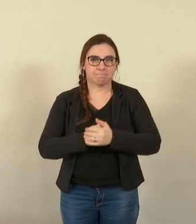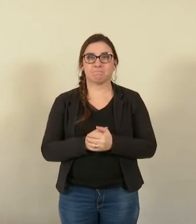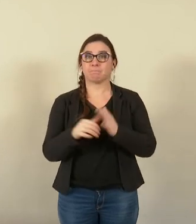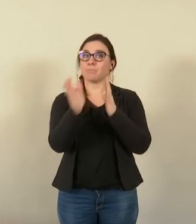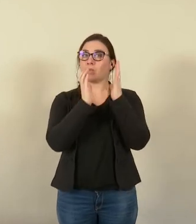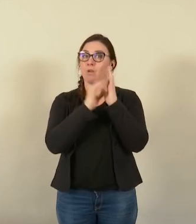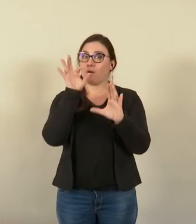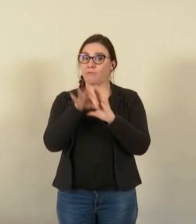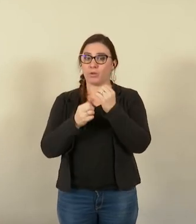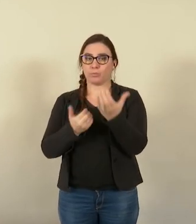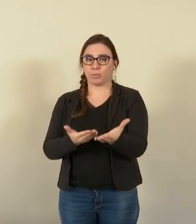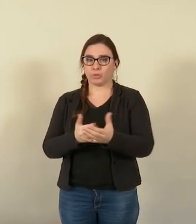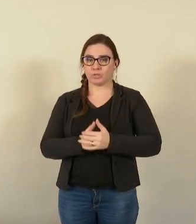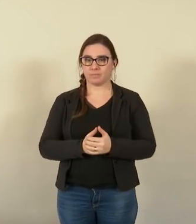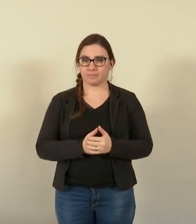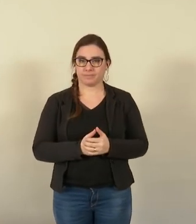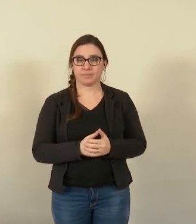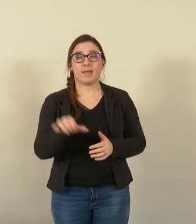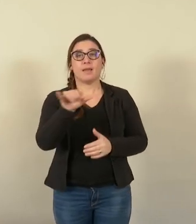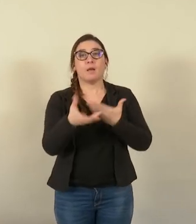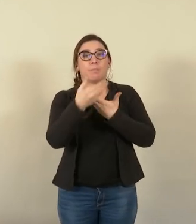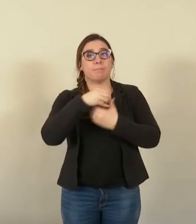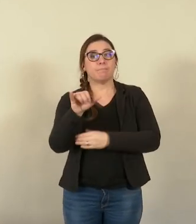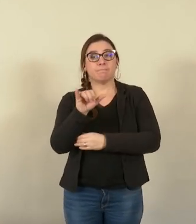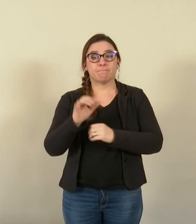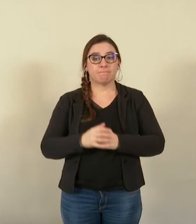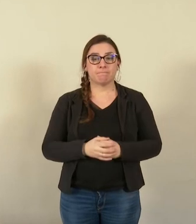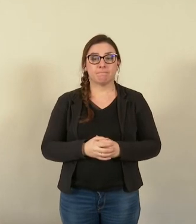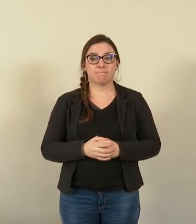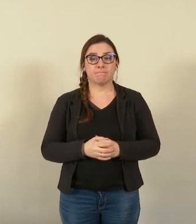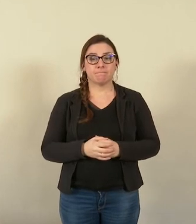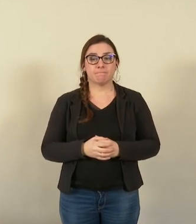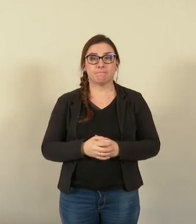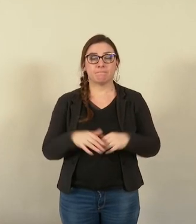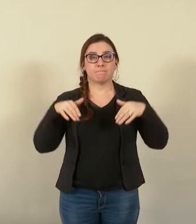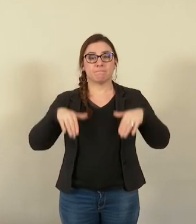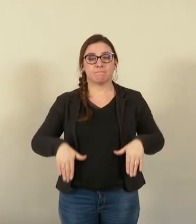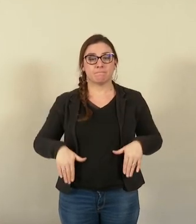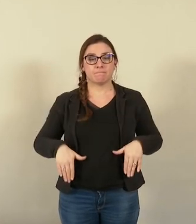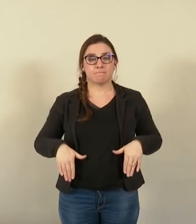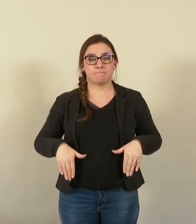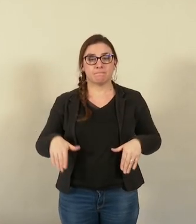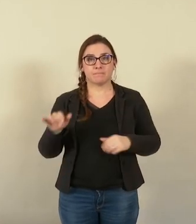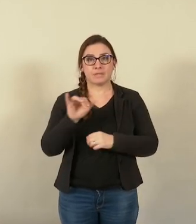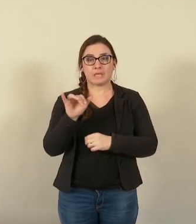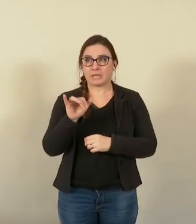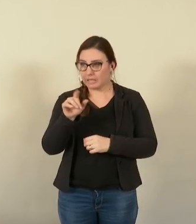cette délibération au voit qui ne prend pas part au vote qui s'abstient